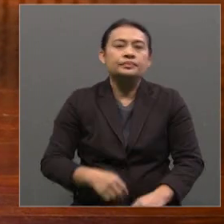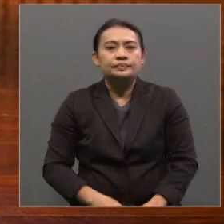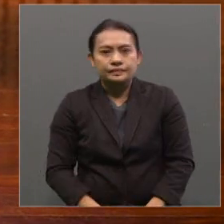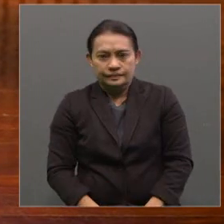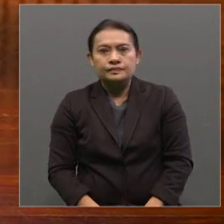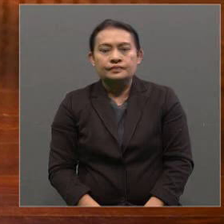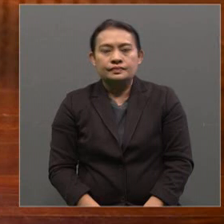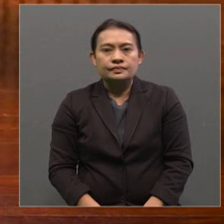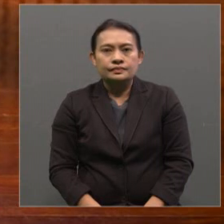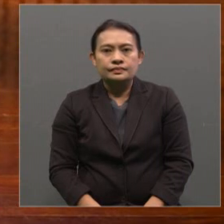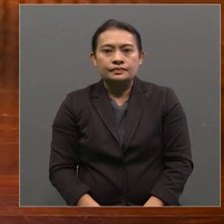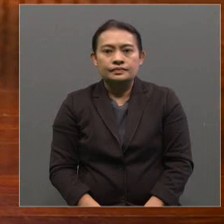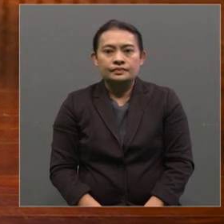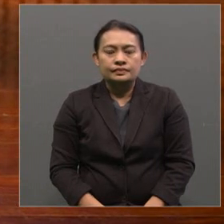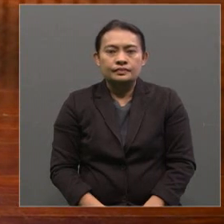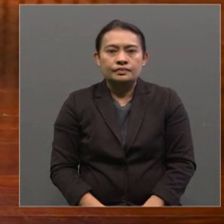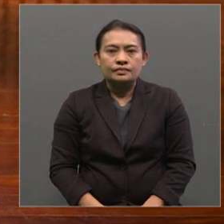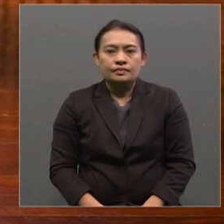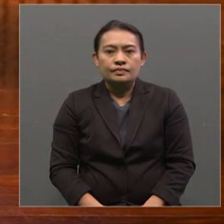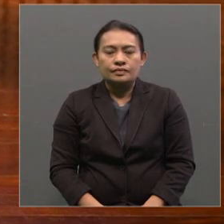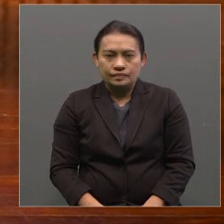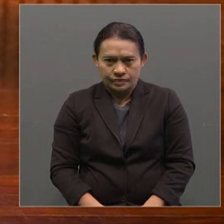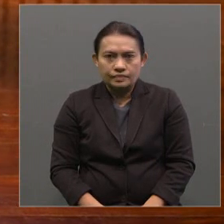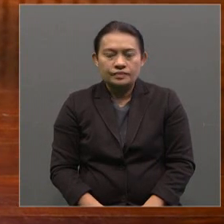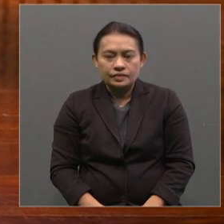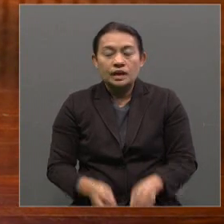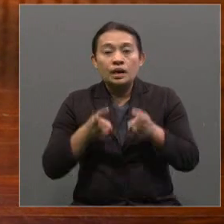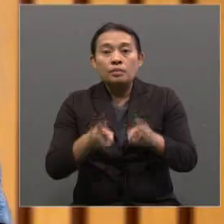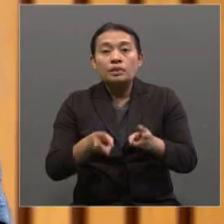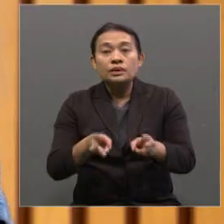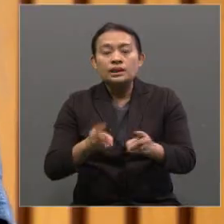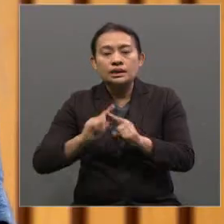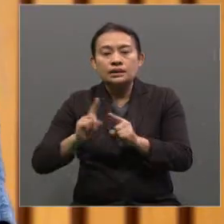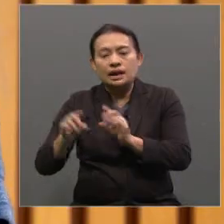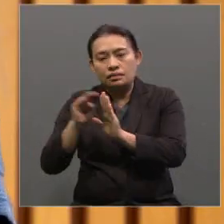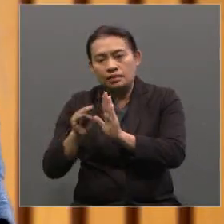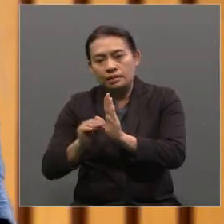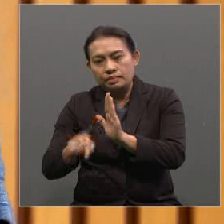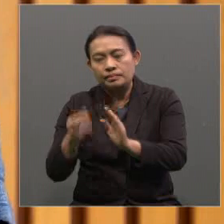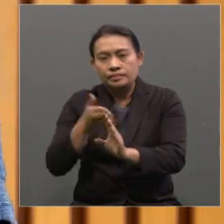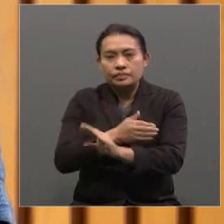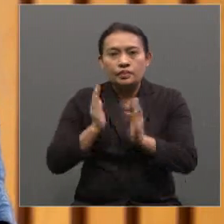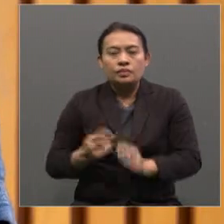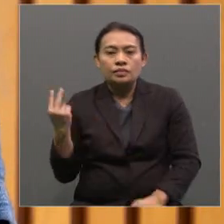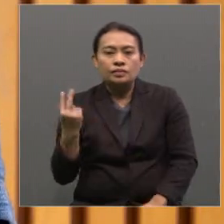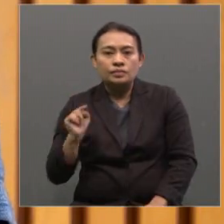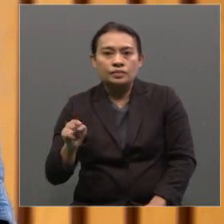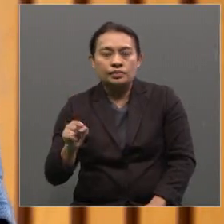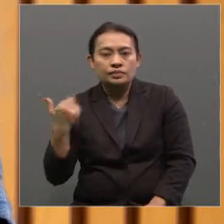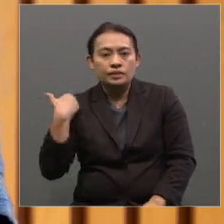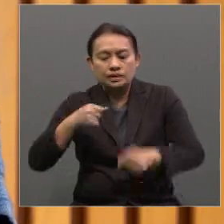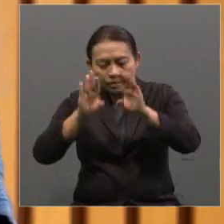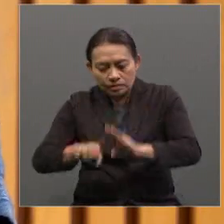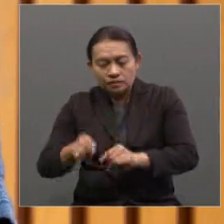แล้วเนี่ยมาถึงวันนี้เนี่ยถามว่ากระบวนการวันนี้มันมาทำให้เรา2คนเนี่ยจะต้องเป็นไปแบบนั้นตลอดไปใ